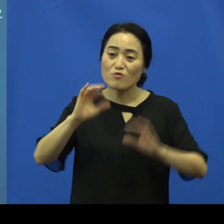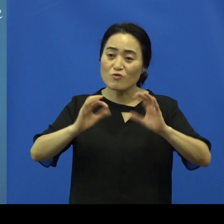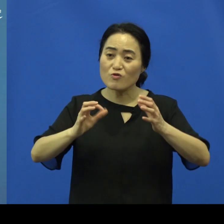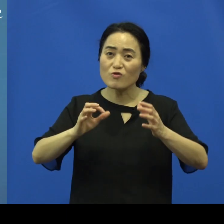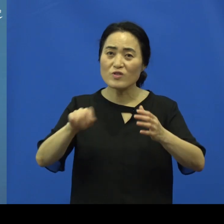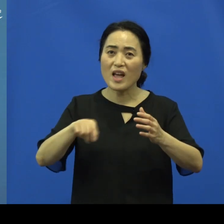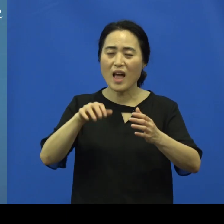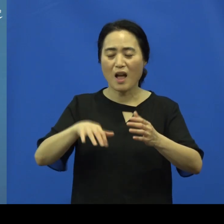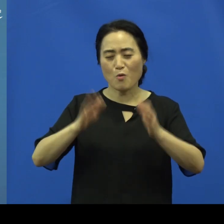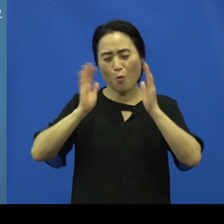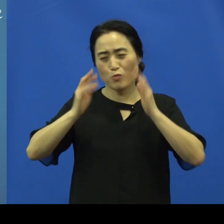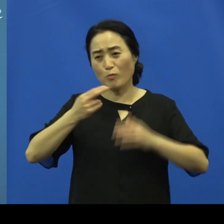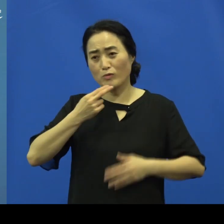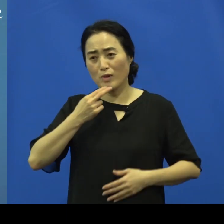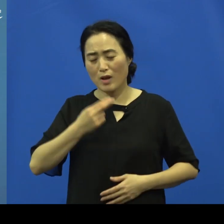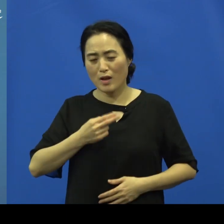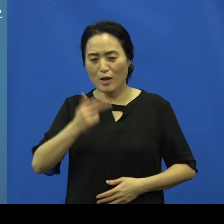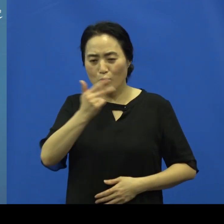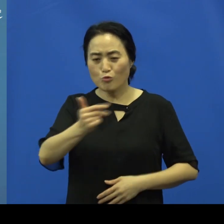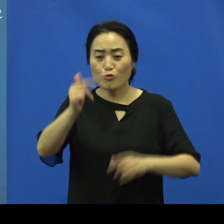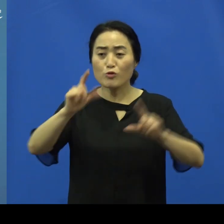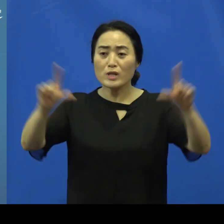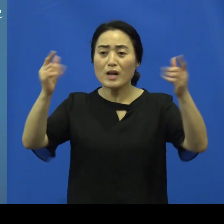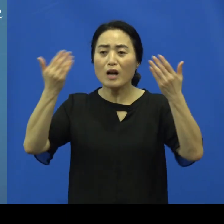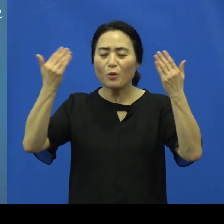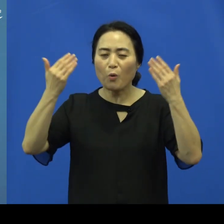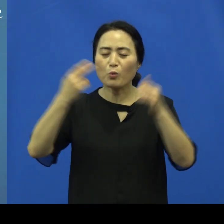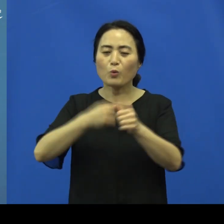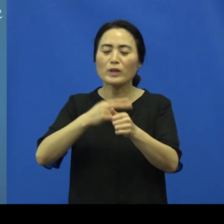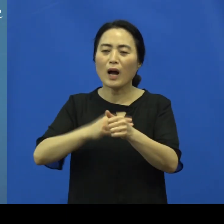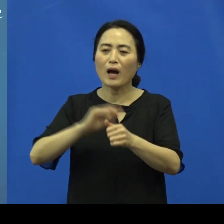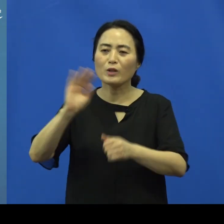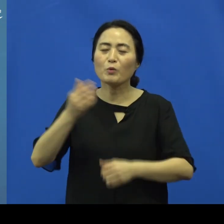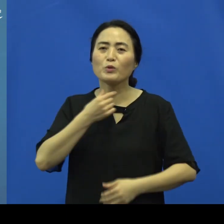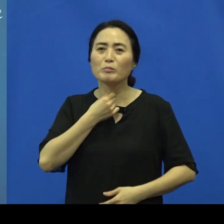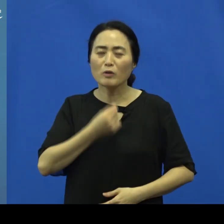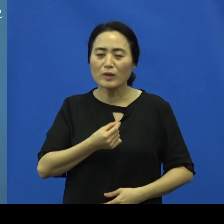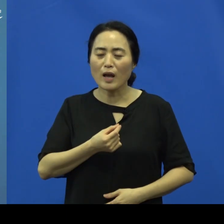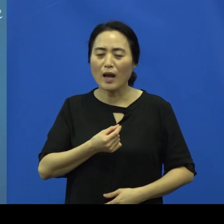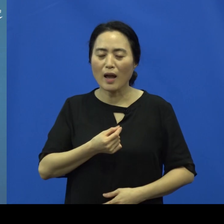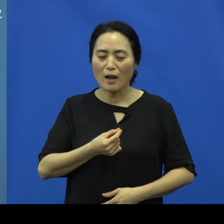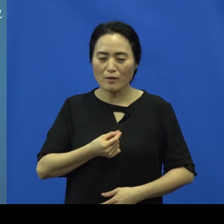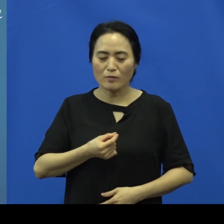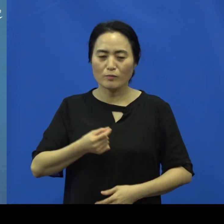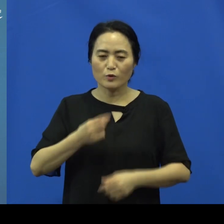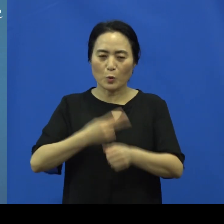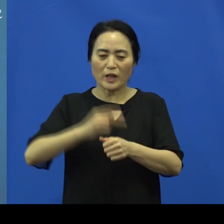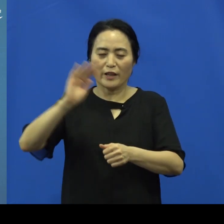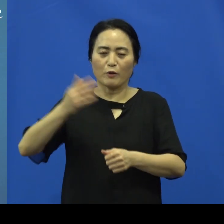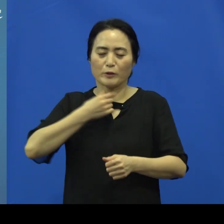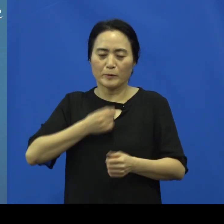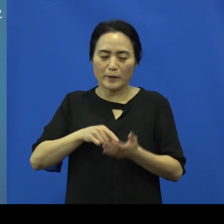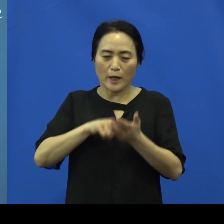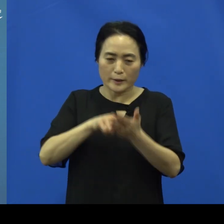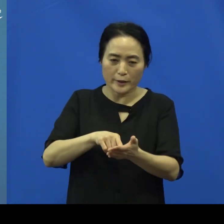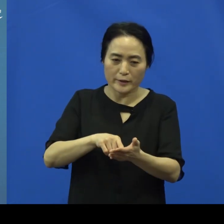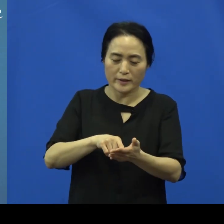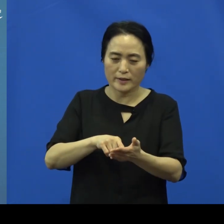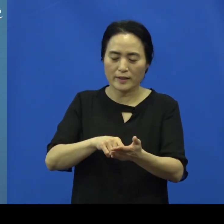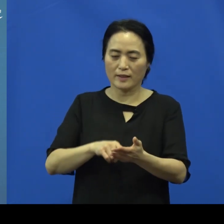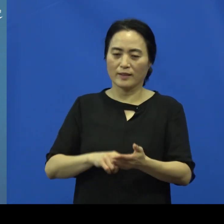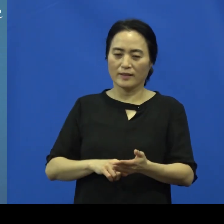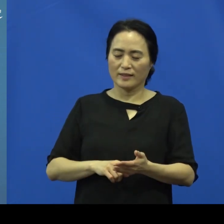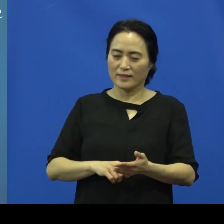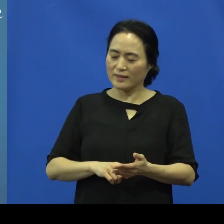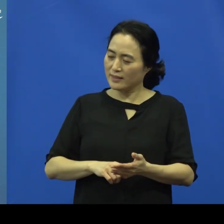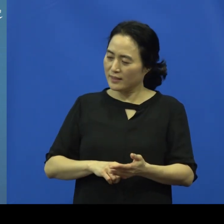너무 공부도 안 하니까 주일학교 교사를 하고 싶어 해서 막 불덩이에다가 주일학교 교사로 지원하니까 D.L. 무디 보니까